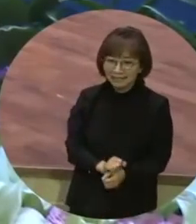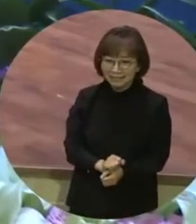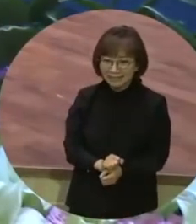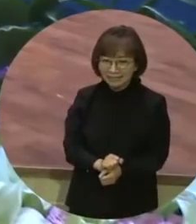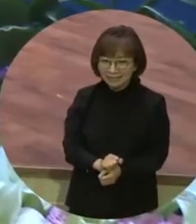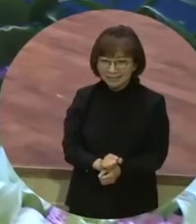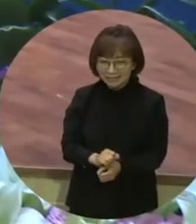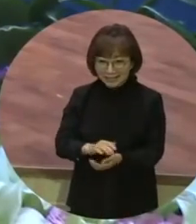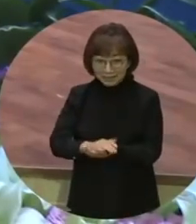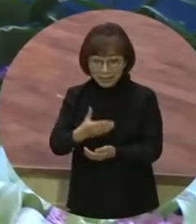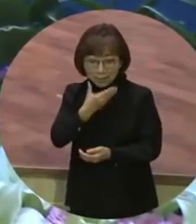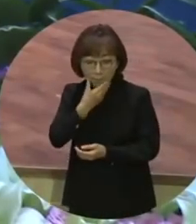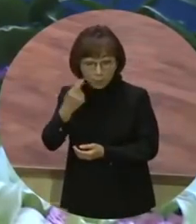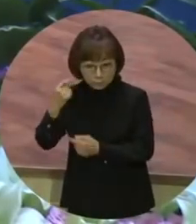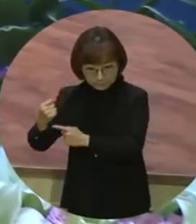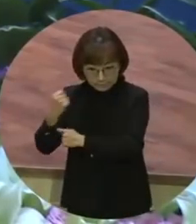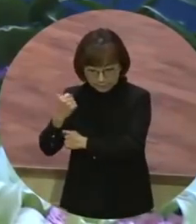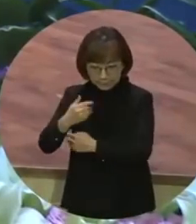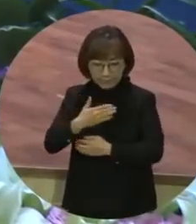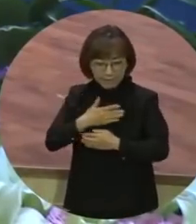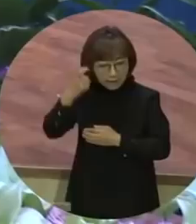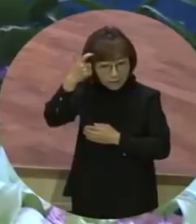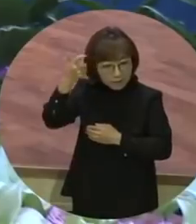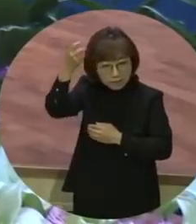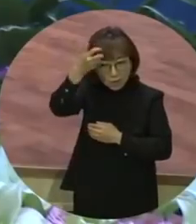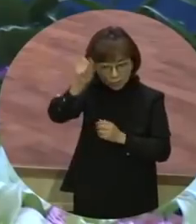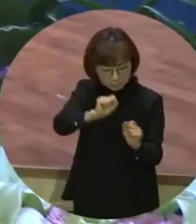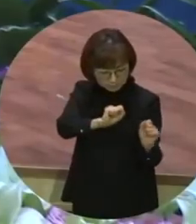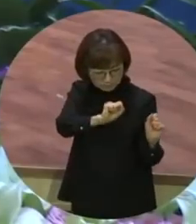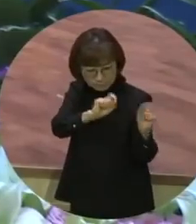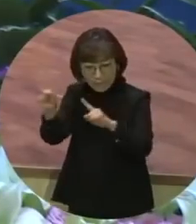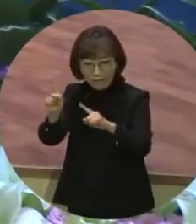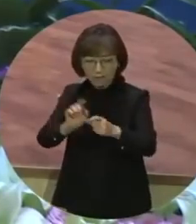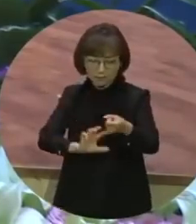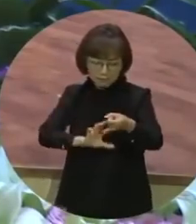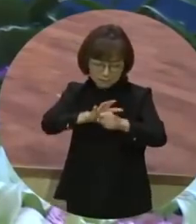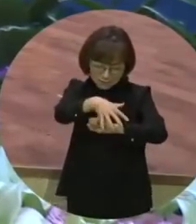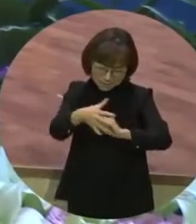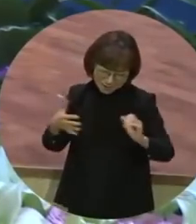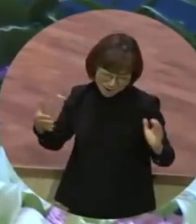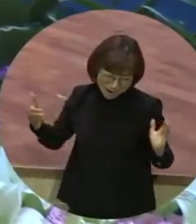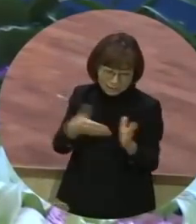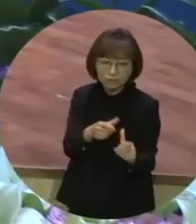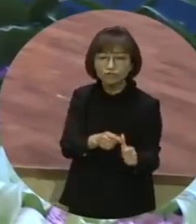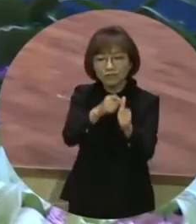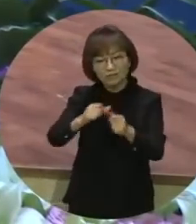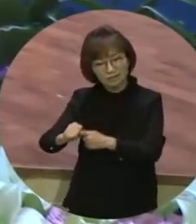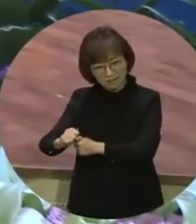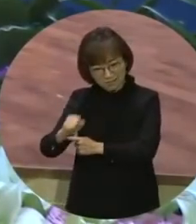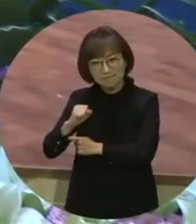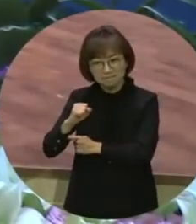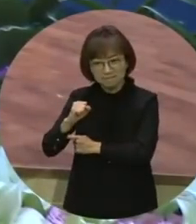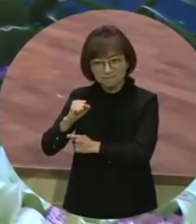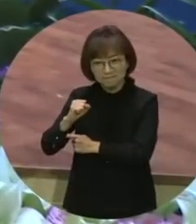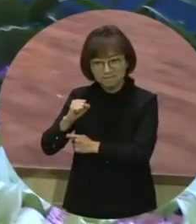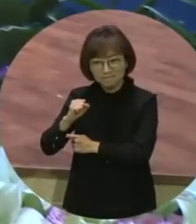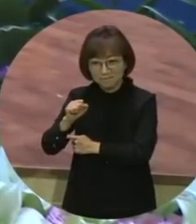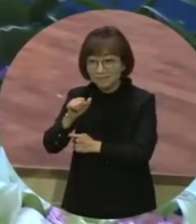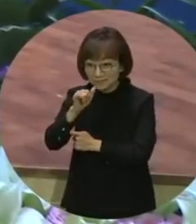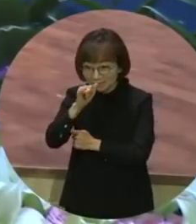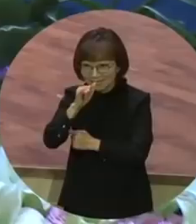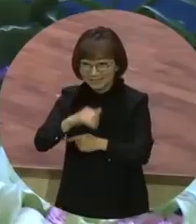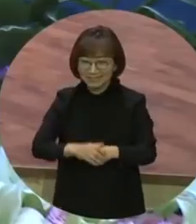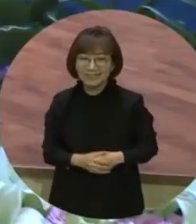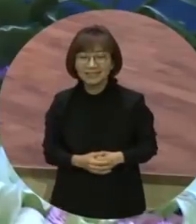여러분 영혼을 살리고 세계를 살리라는 메시지인지를 잘 몰라. 세계를 다니는 저는 보고 있잖아요.